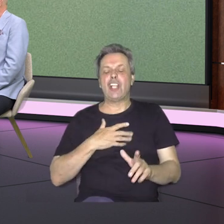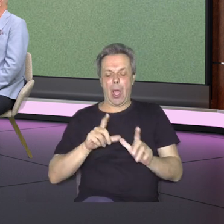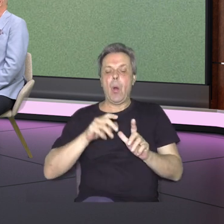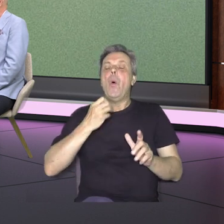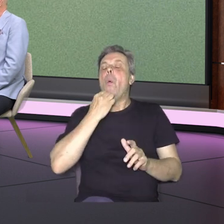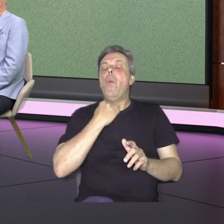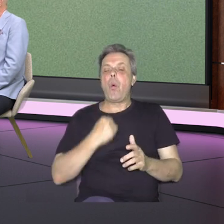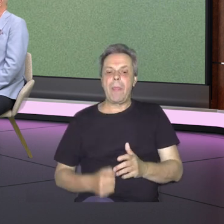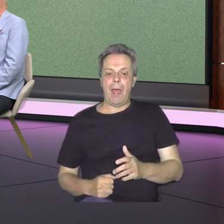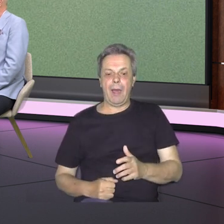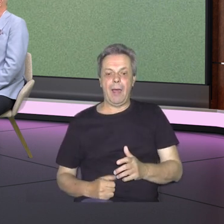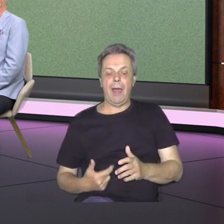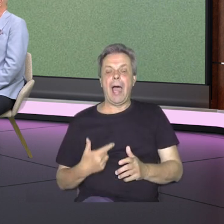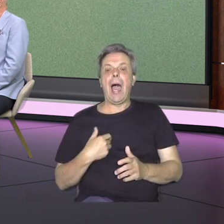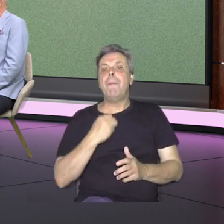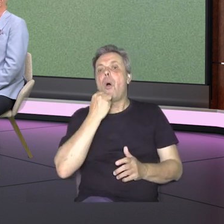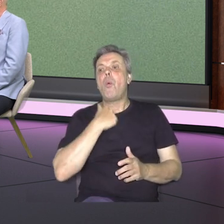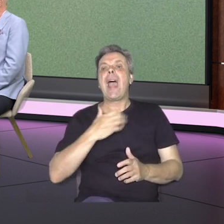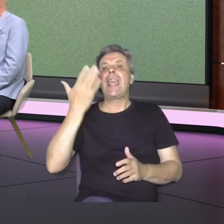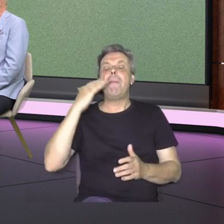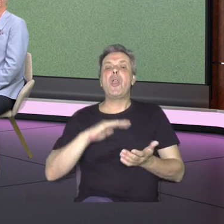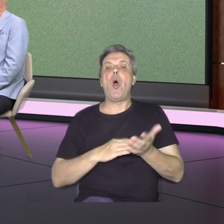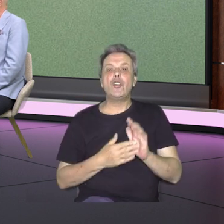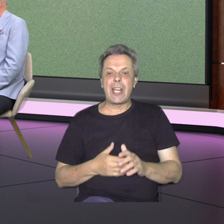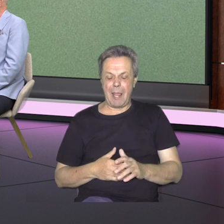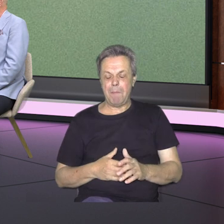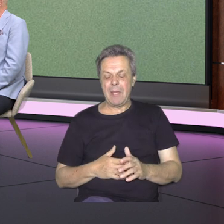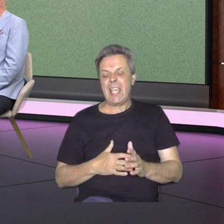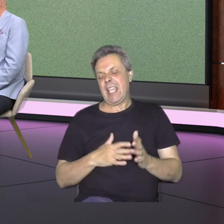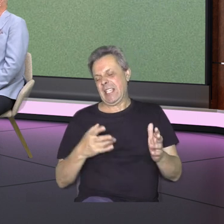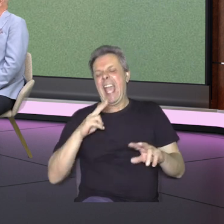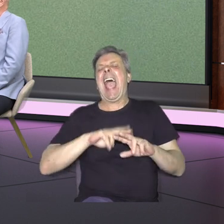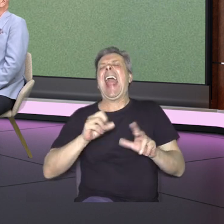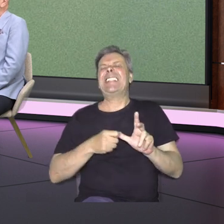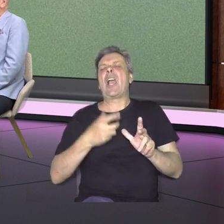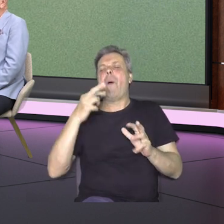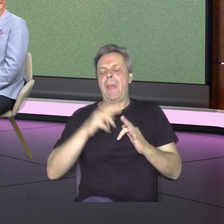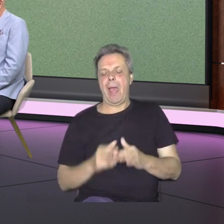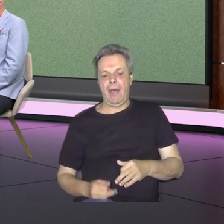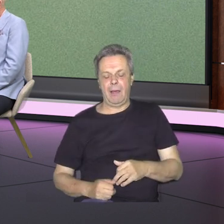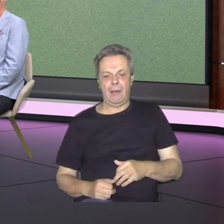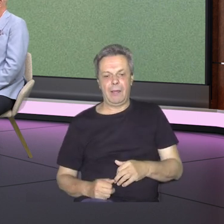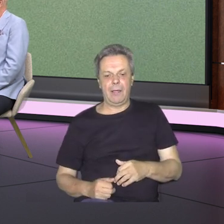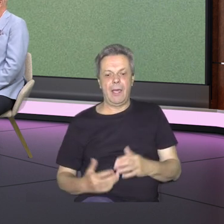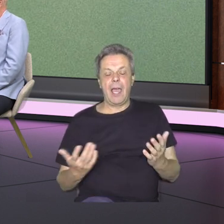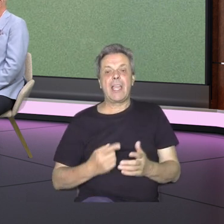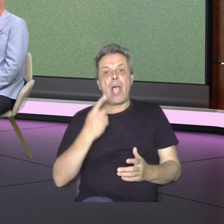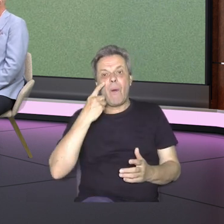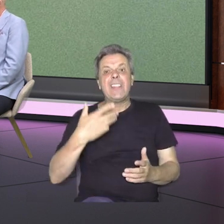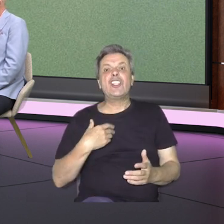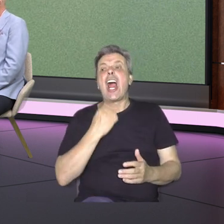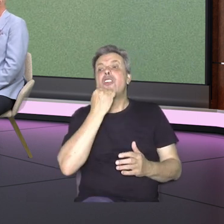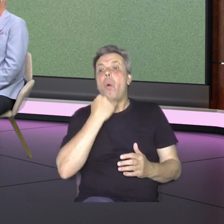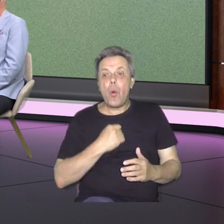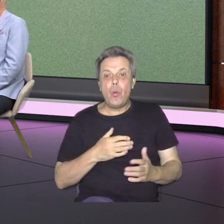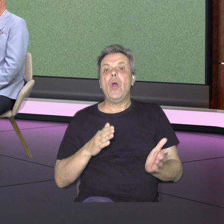ujna. A moj ujak je bio oženjen iz Širokog Brijega, iz Hercegovine. Kaže, kako vidiš